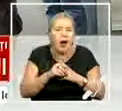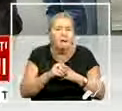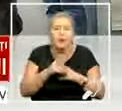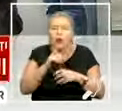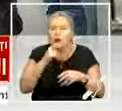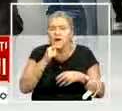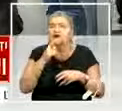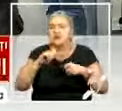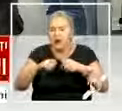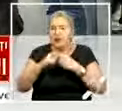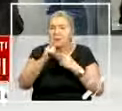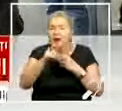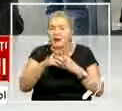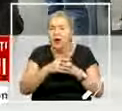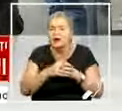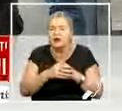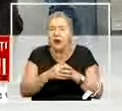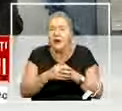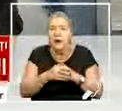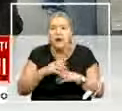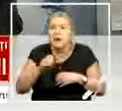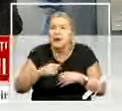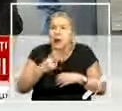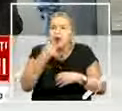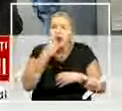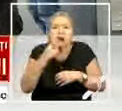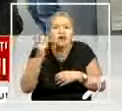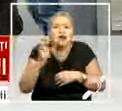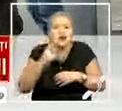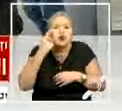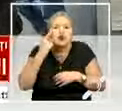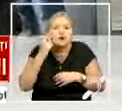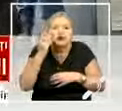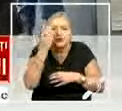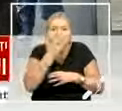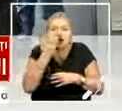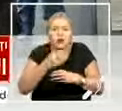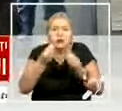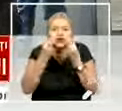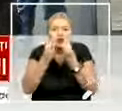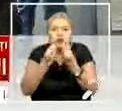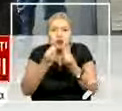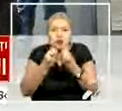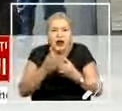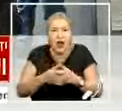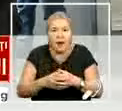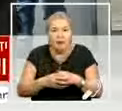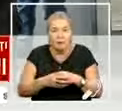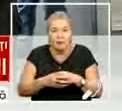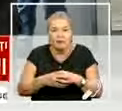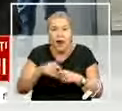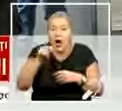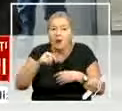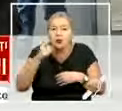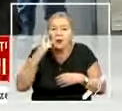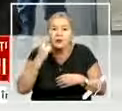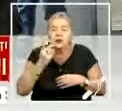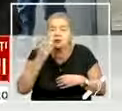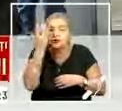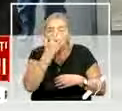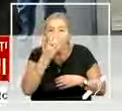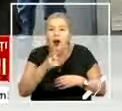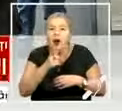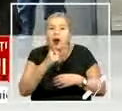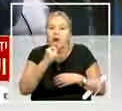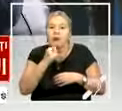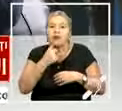Școala unde a avut loc masacrul ieri dimineață era una dintre cele mai cunoscute școli din Belgrad, una dintre cele mai bune. Acum e cunoscută ca școala unde a avut